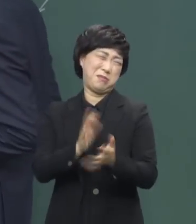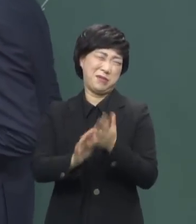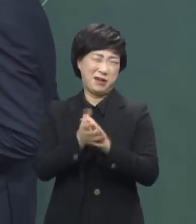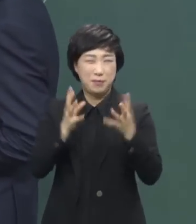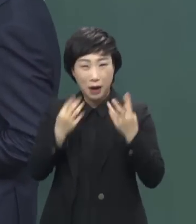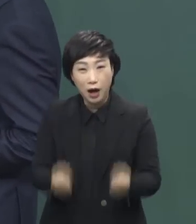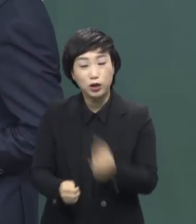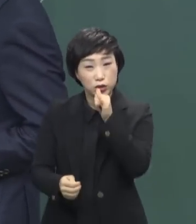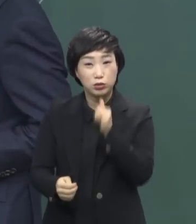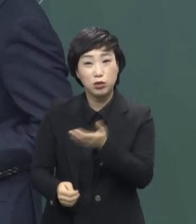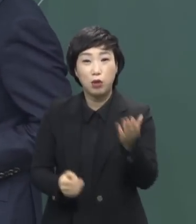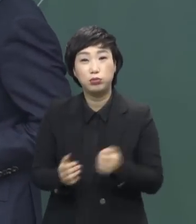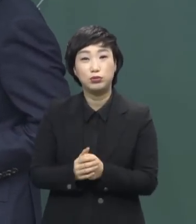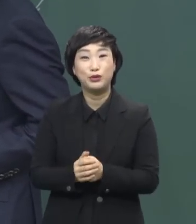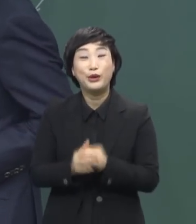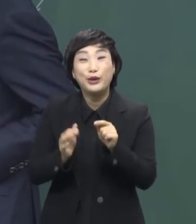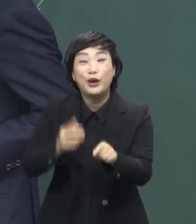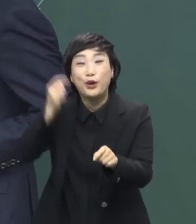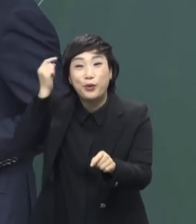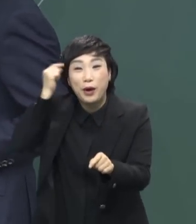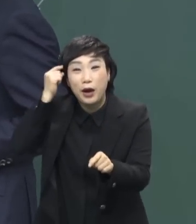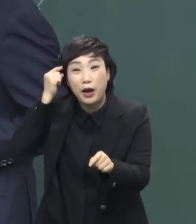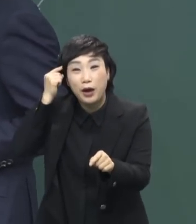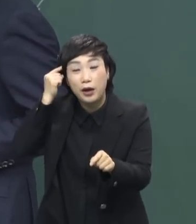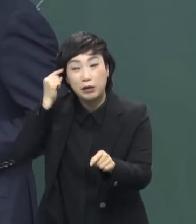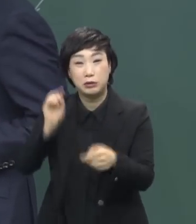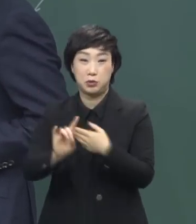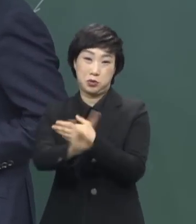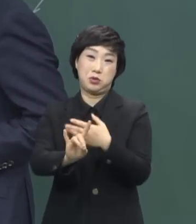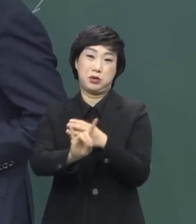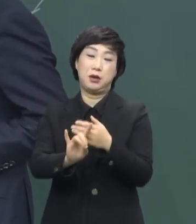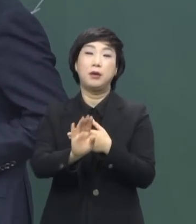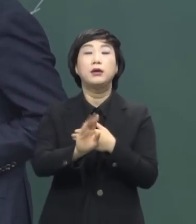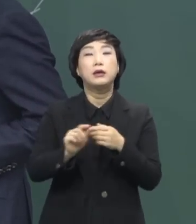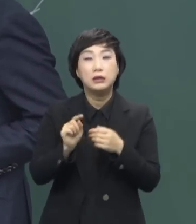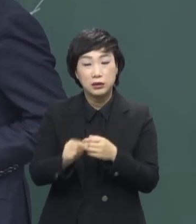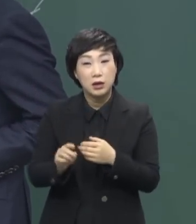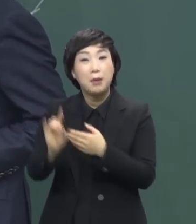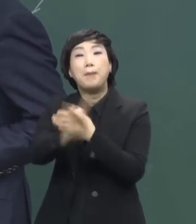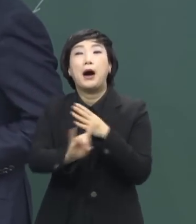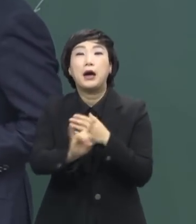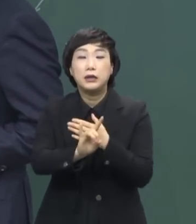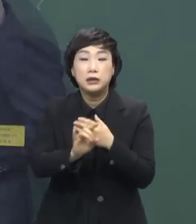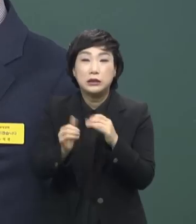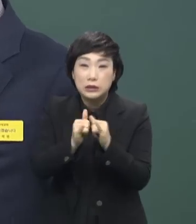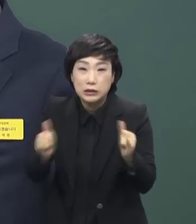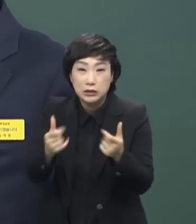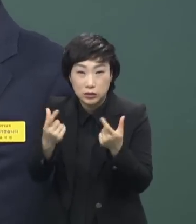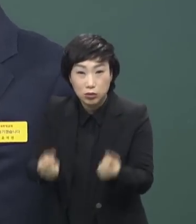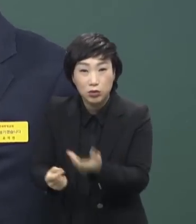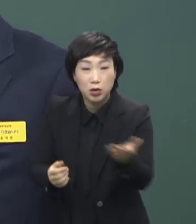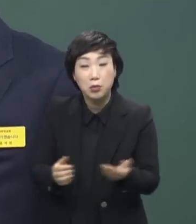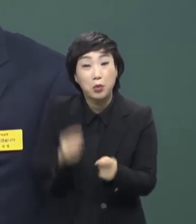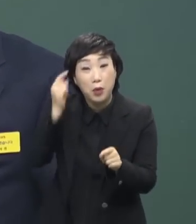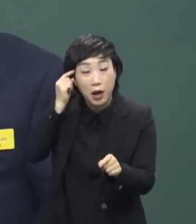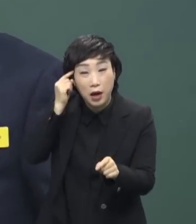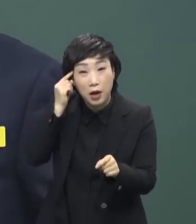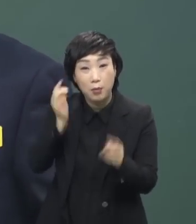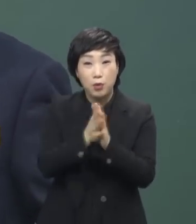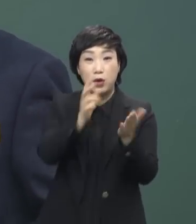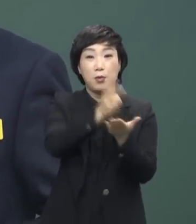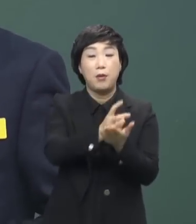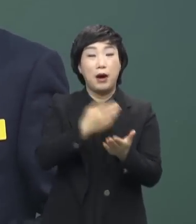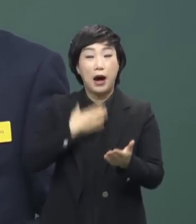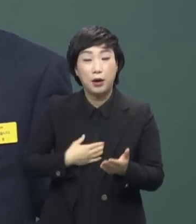나불거려서 이 사람이 누구냐? 외식하는 바리새인과 같은 사람이야. 왜? 율법을 아무리